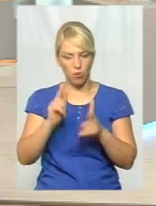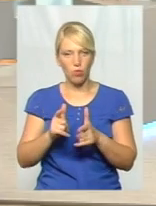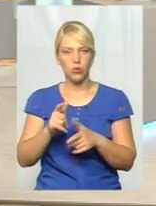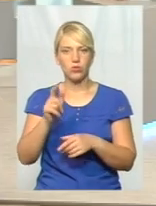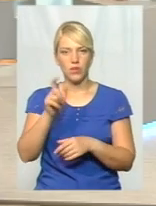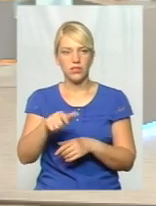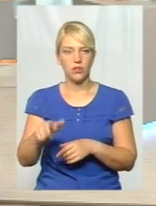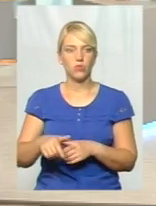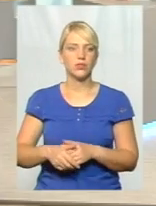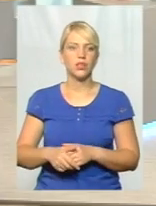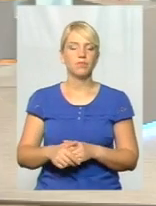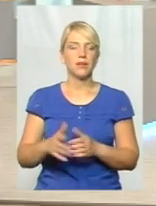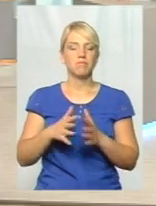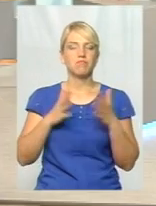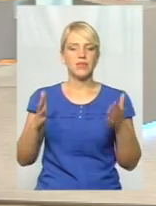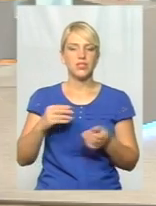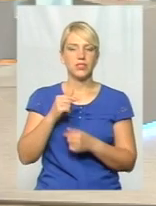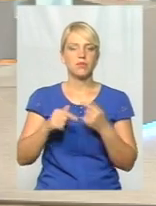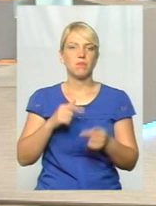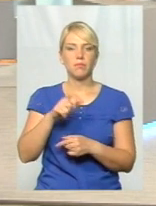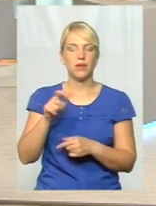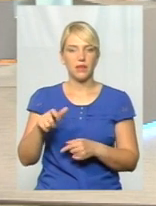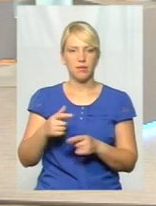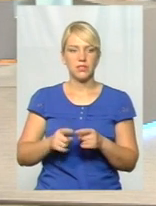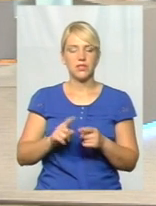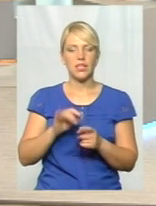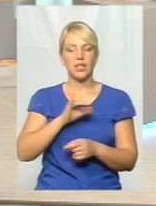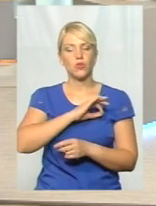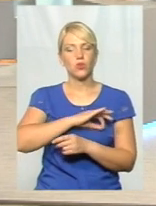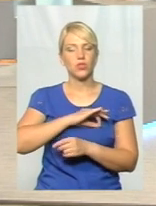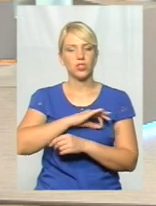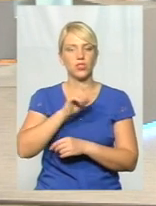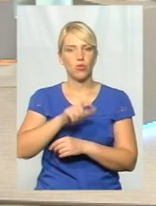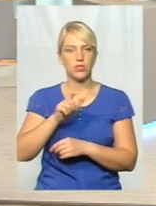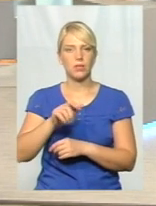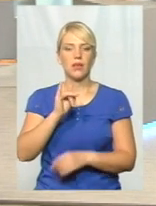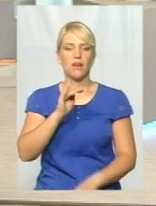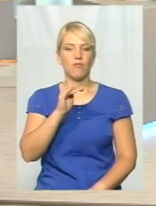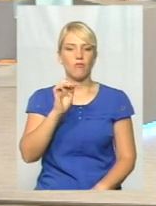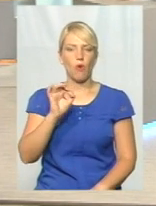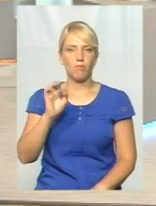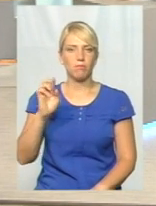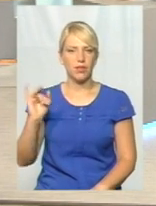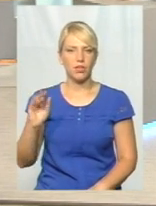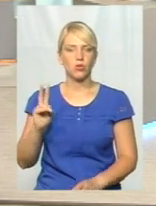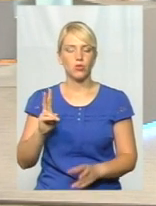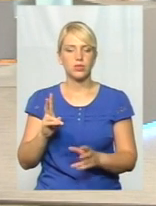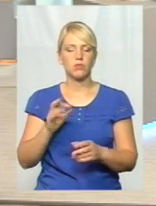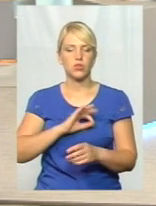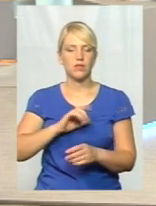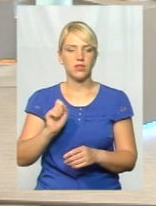що більшість підприємців, це мається на увазі і юридичні особи, і ФОПи, які споживають газ до 10 тисяч,